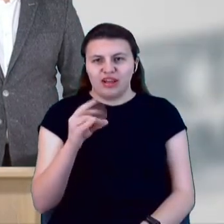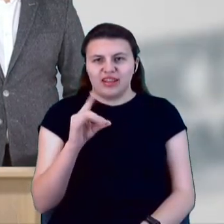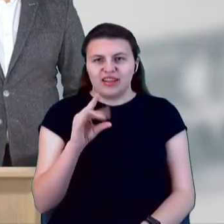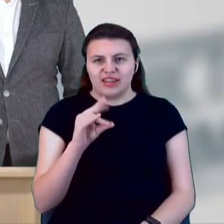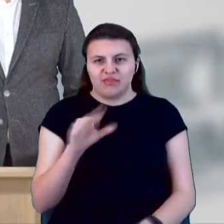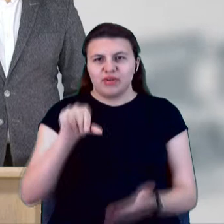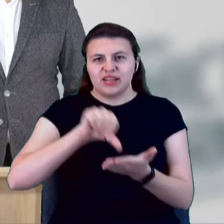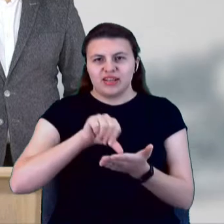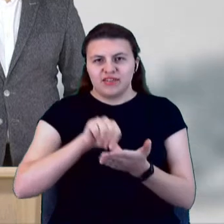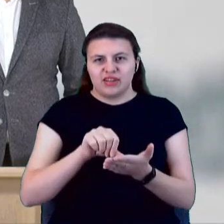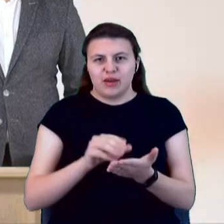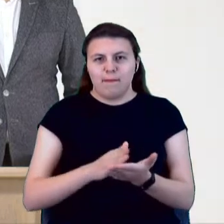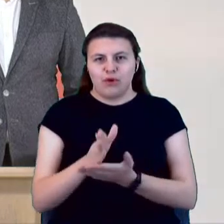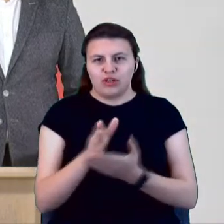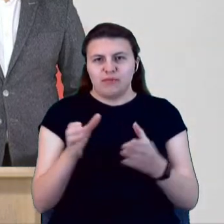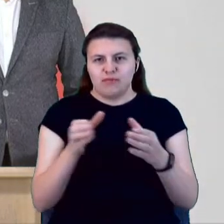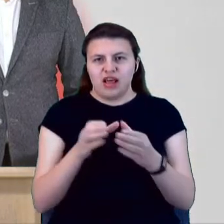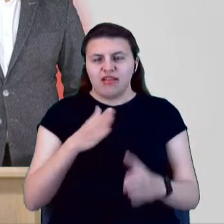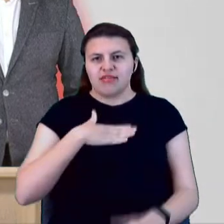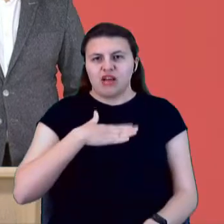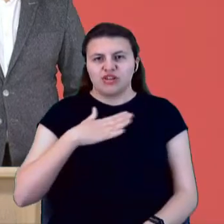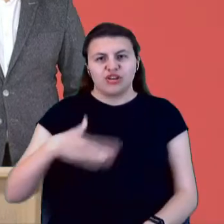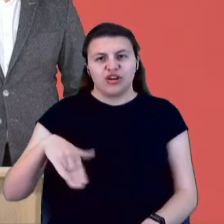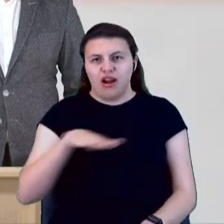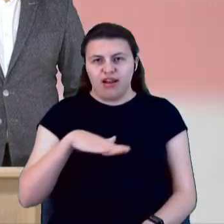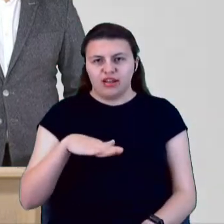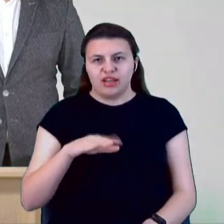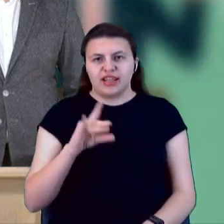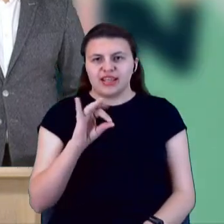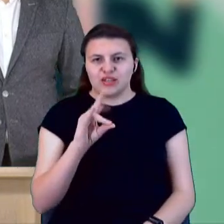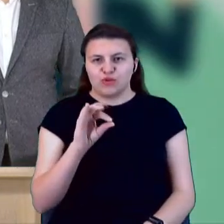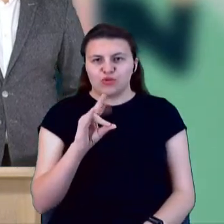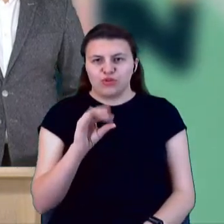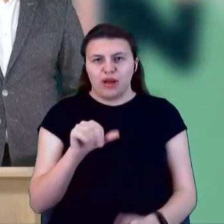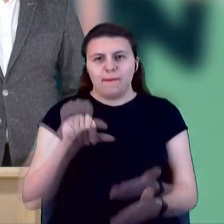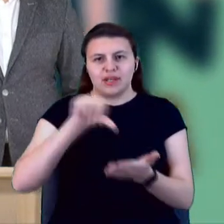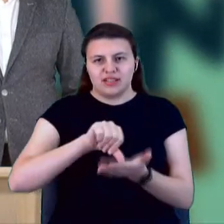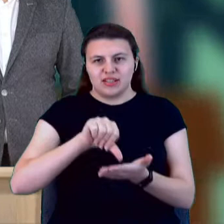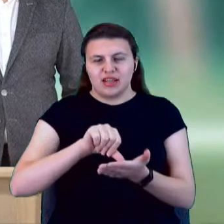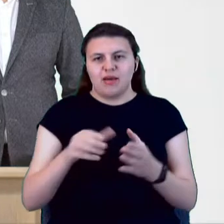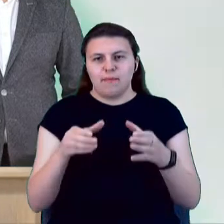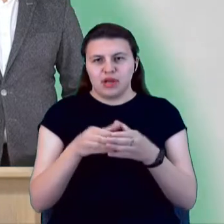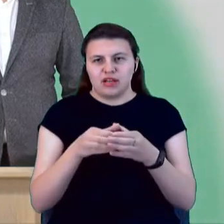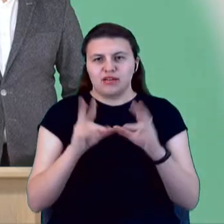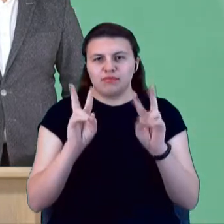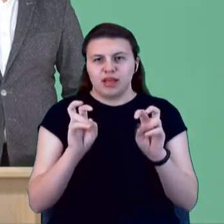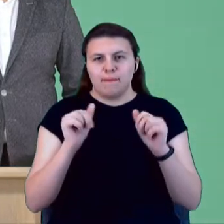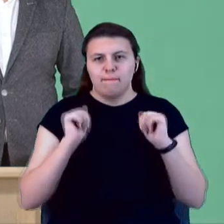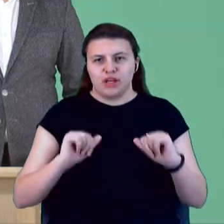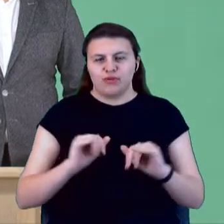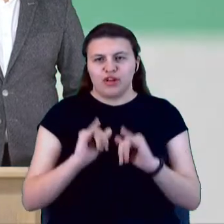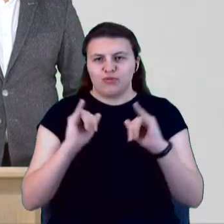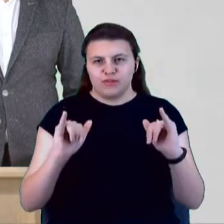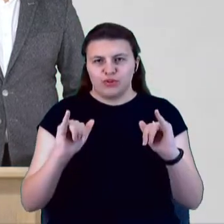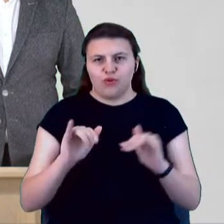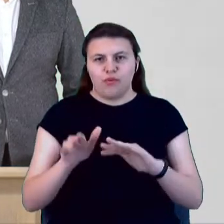політичної партії «Наш край», і Денис Ошурко, представник політичної партії «Партія миру та розвитку». Після